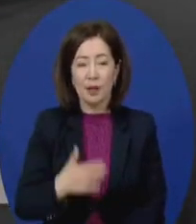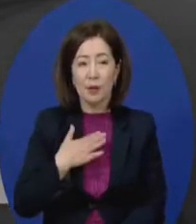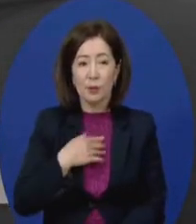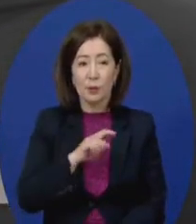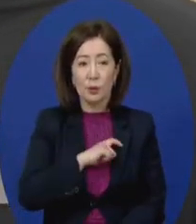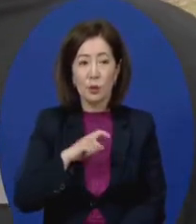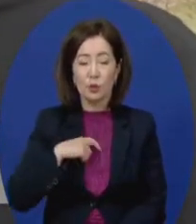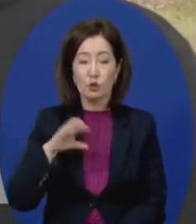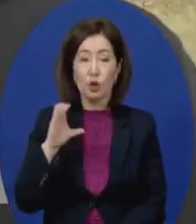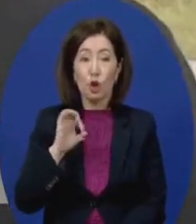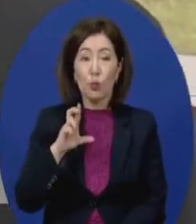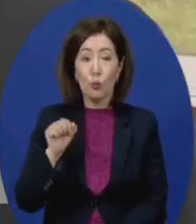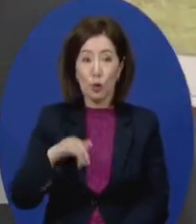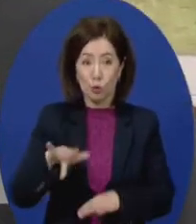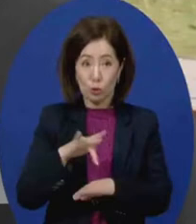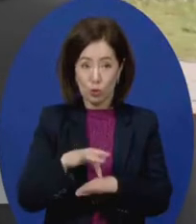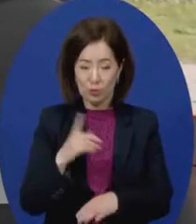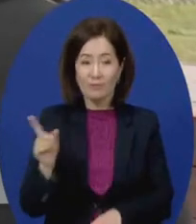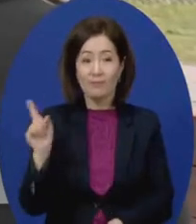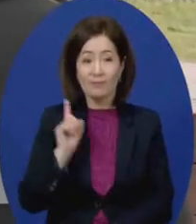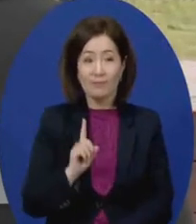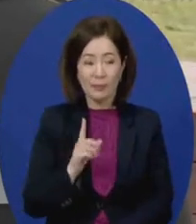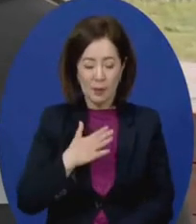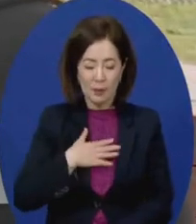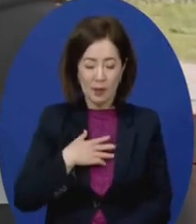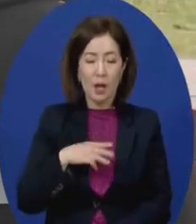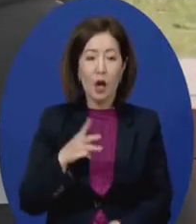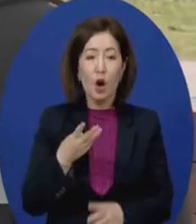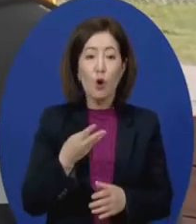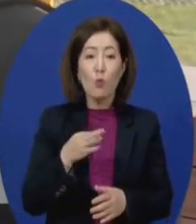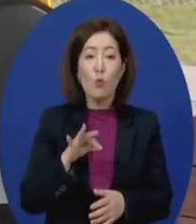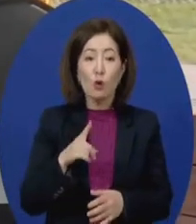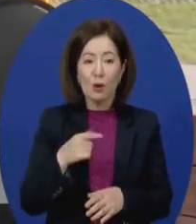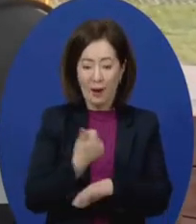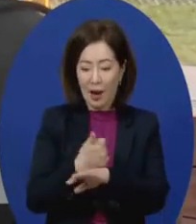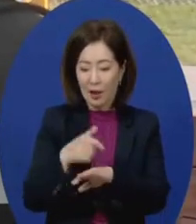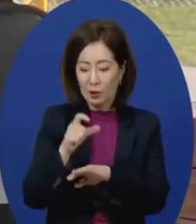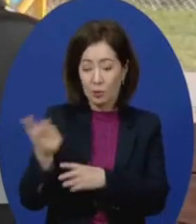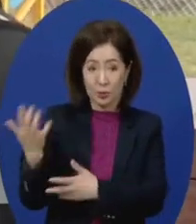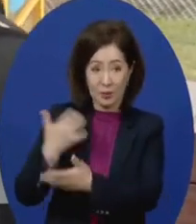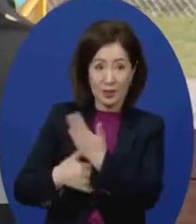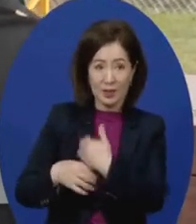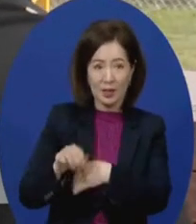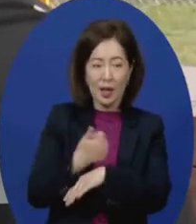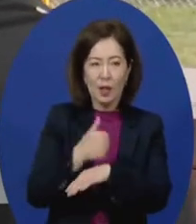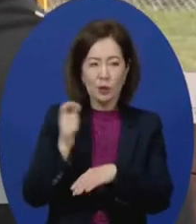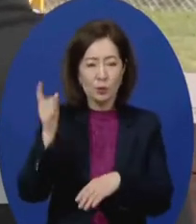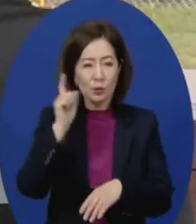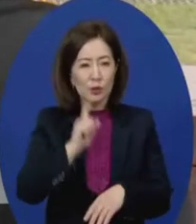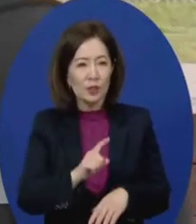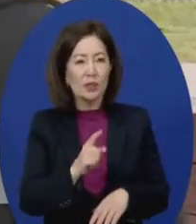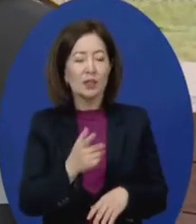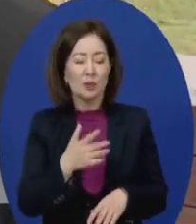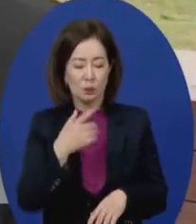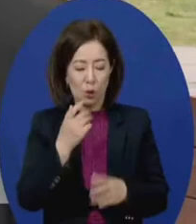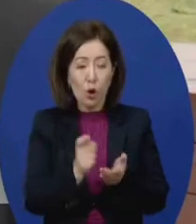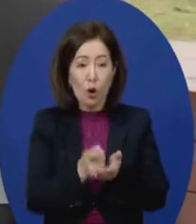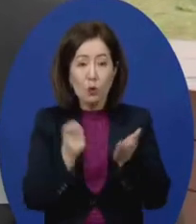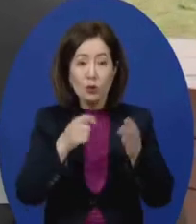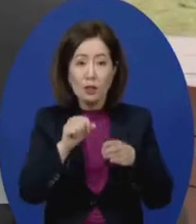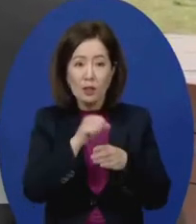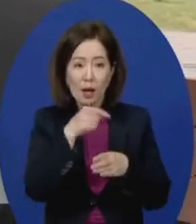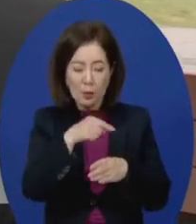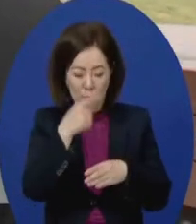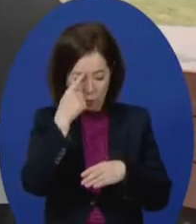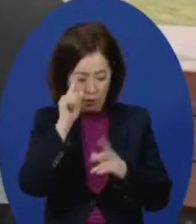Миний хувьд болохоор соёлын цогцлбарын хувьд бол юу манай мөрөн чинь нөгөө жуулчдад хэрдэх газар шүү дээ. Тийм болохоор жуулчд нөгөө одоо манай хөсгөл